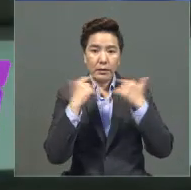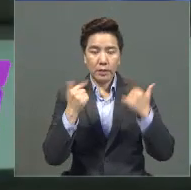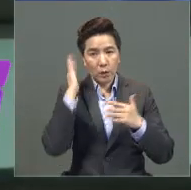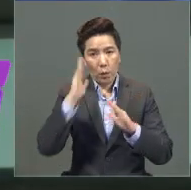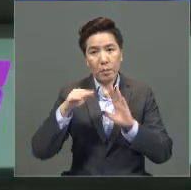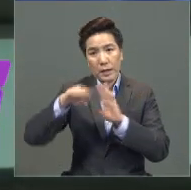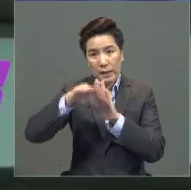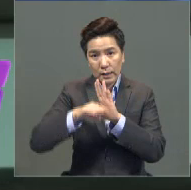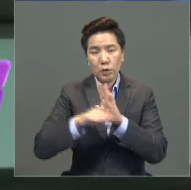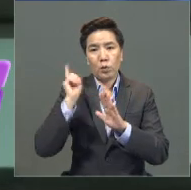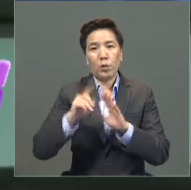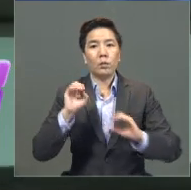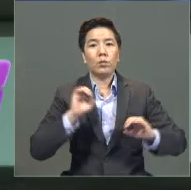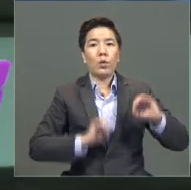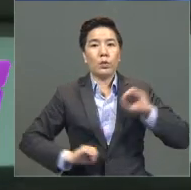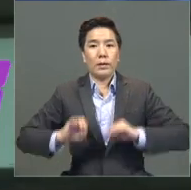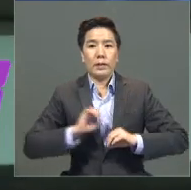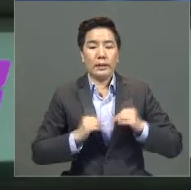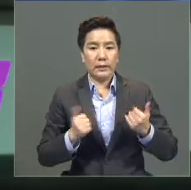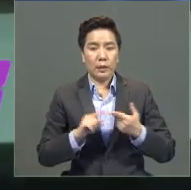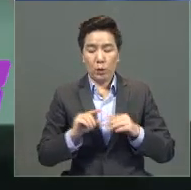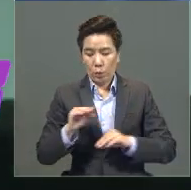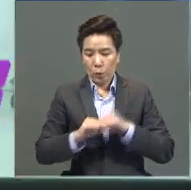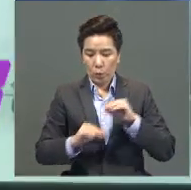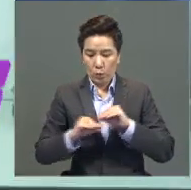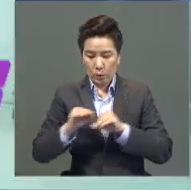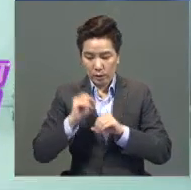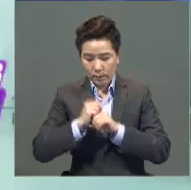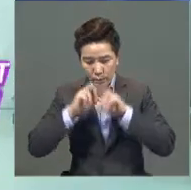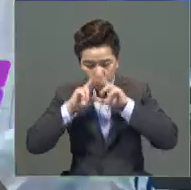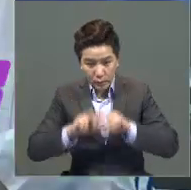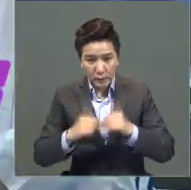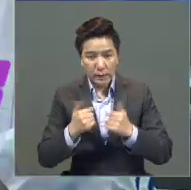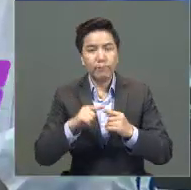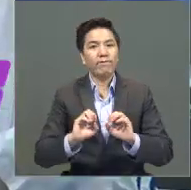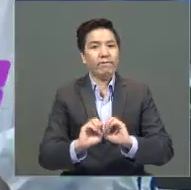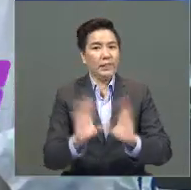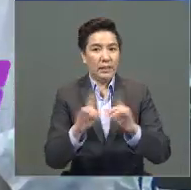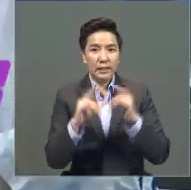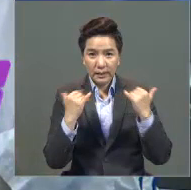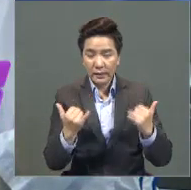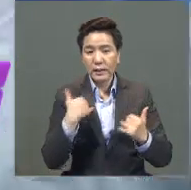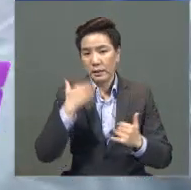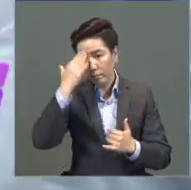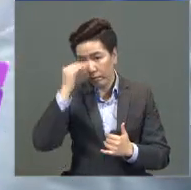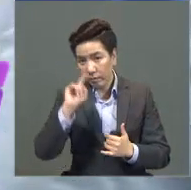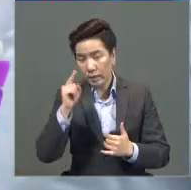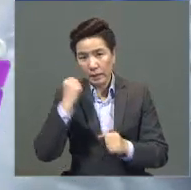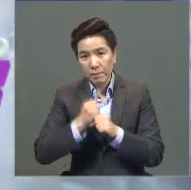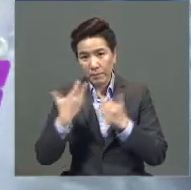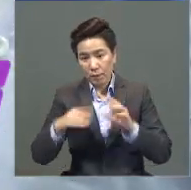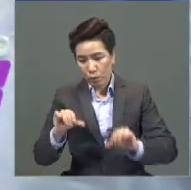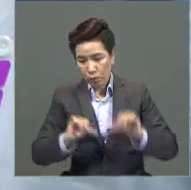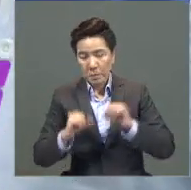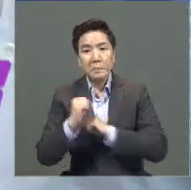ในการพัฒนาวัคซีนต้องมีความปลอดภัยส่วนโครงการวิจัยวัคซีนภายในประเทศขณะนี้มีความชัดเจนมากขึ้นโดยคาดว่าจะสามารถ